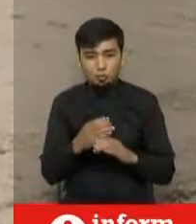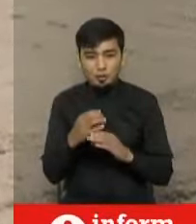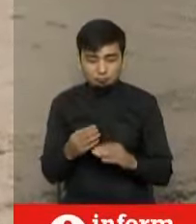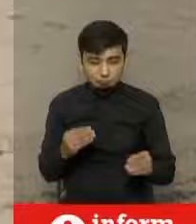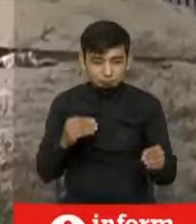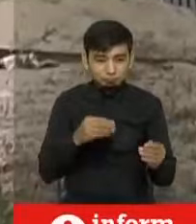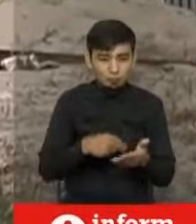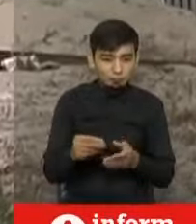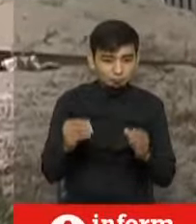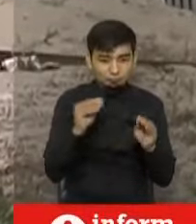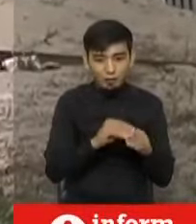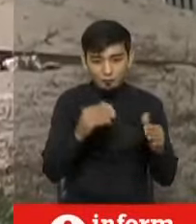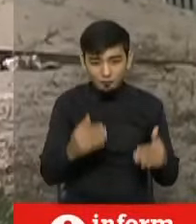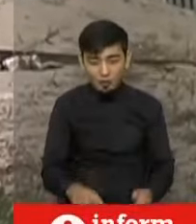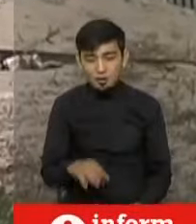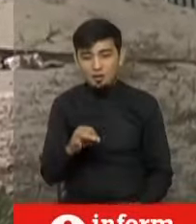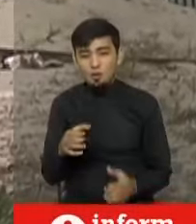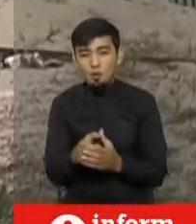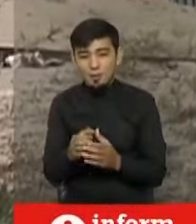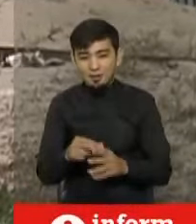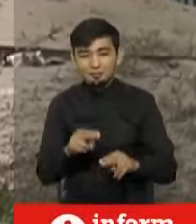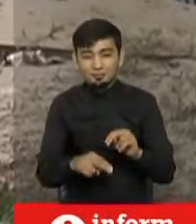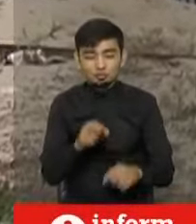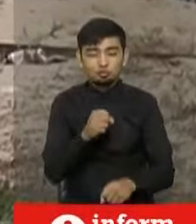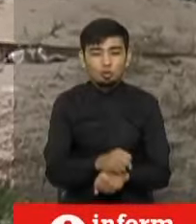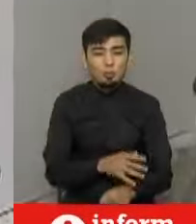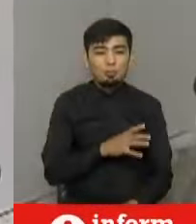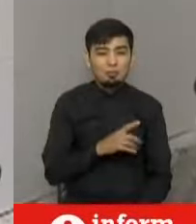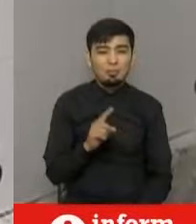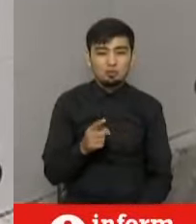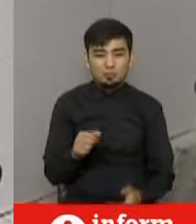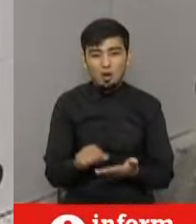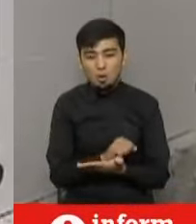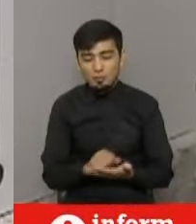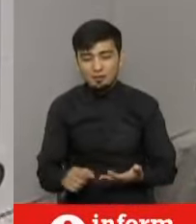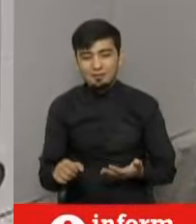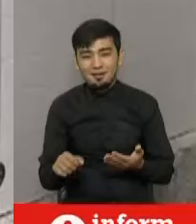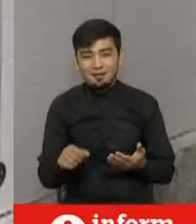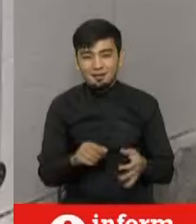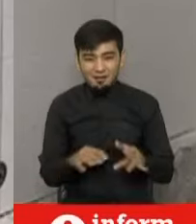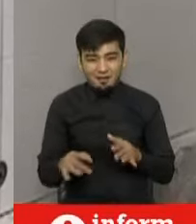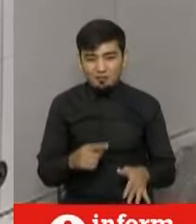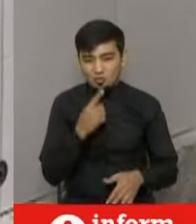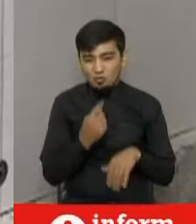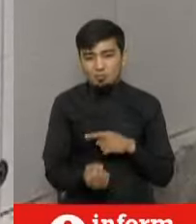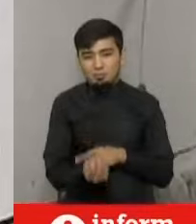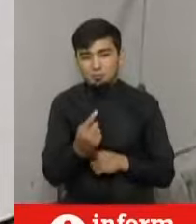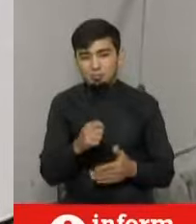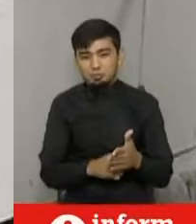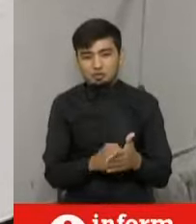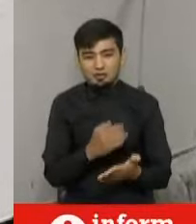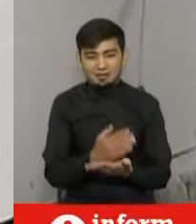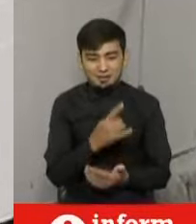ал мердігер компанияның өкілдері құрылыстың тоқтауына қондырғылардың құжаттарын рәсімдеудегі қиындықтар себеп болды